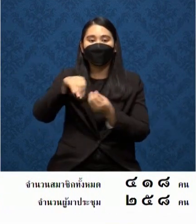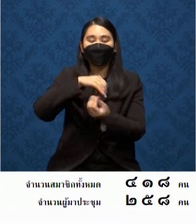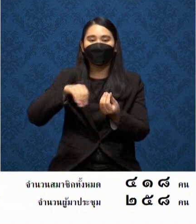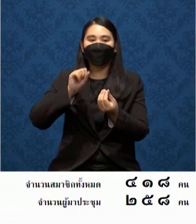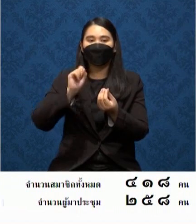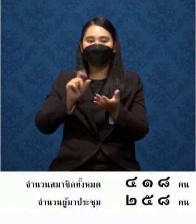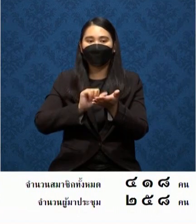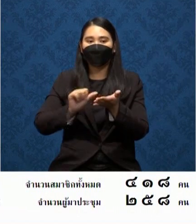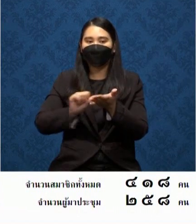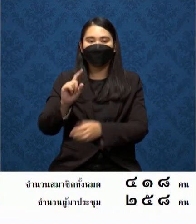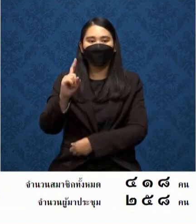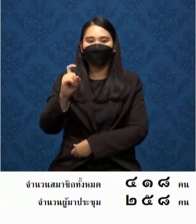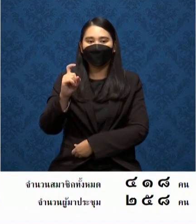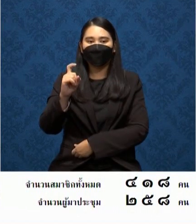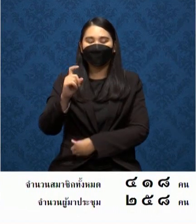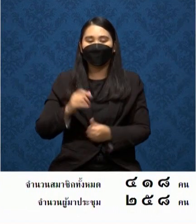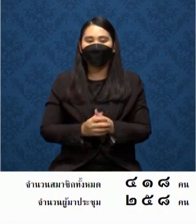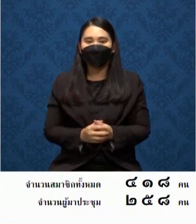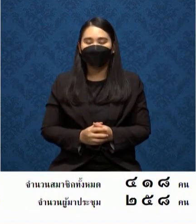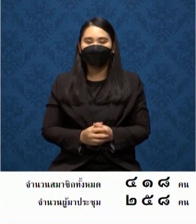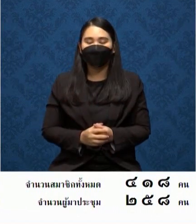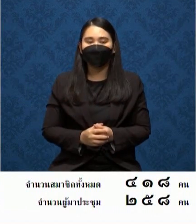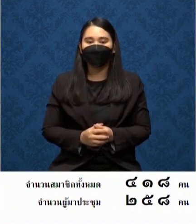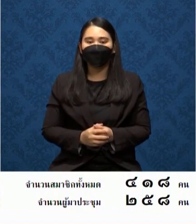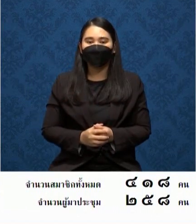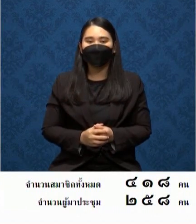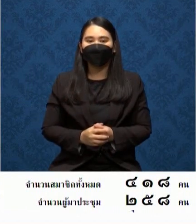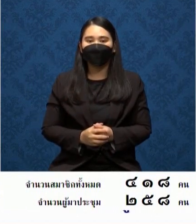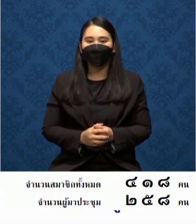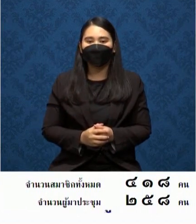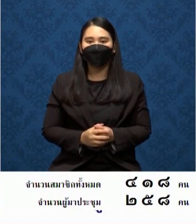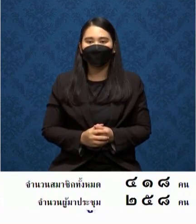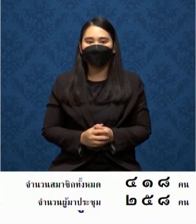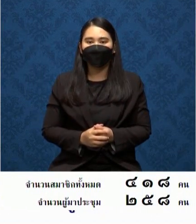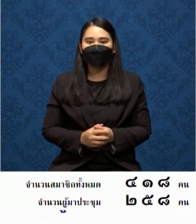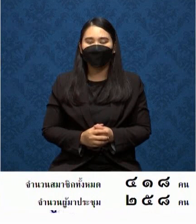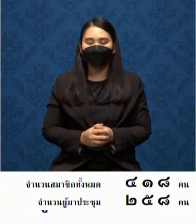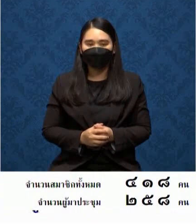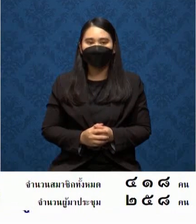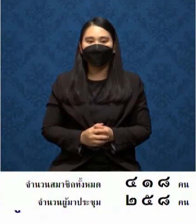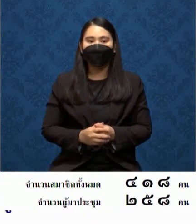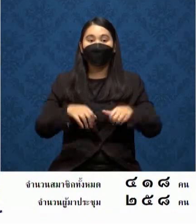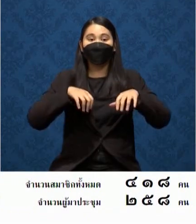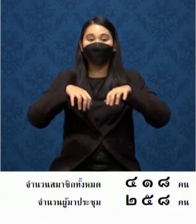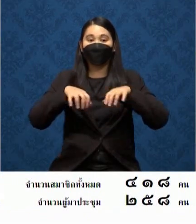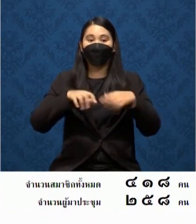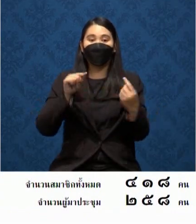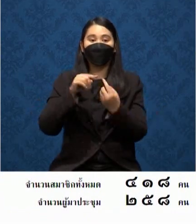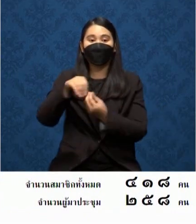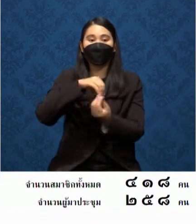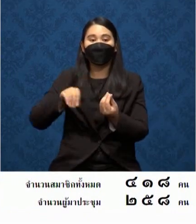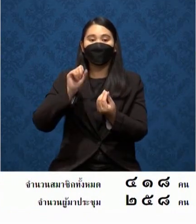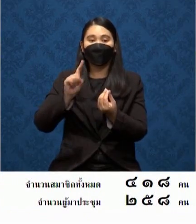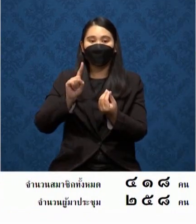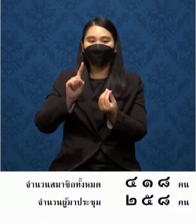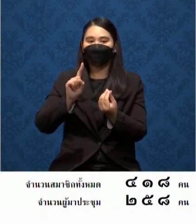เดือดร้อนของพี่น้องประชาชนได้ทำให้การบริหารงานด้านเศรษฐกิจล้มเหล